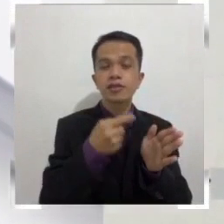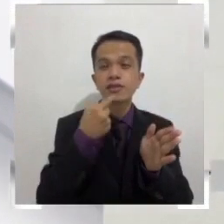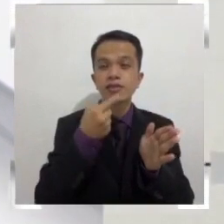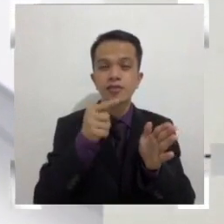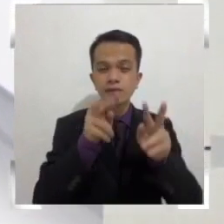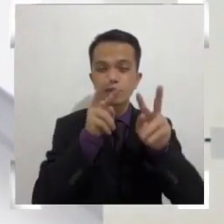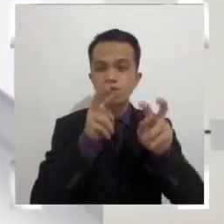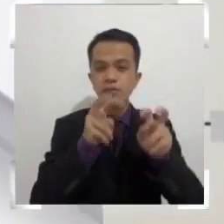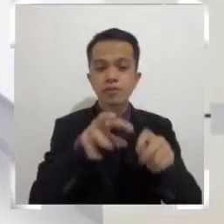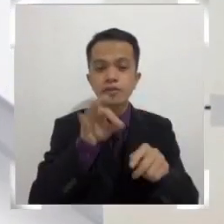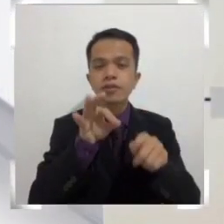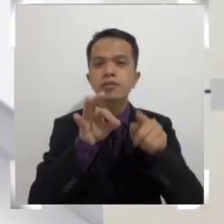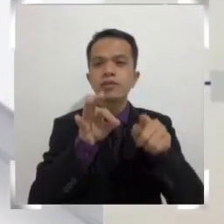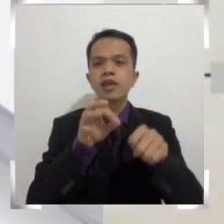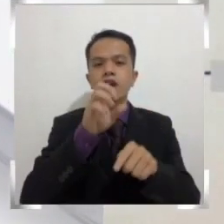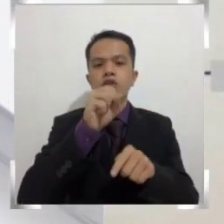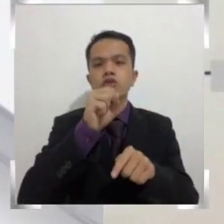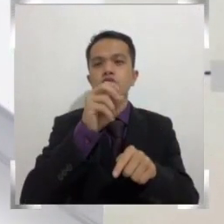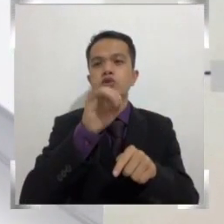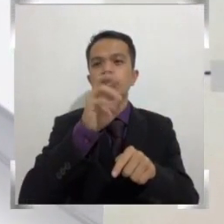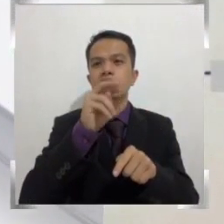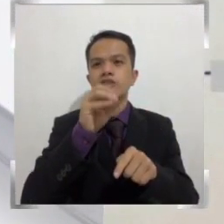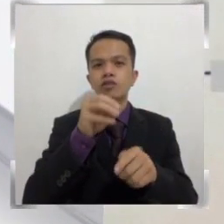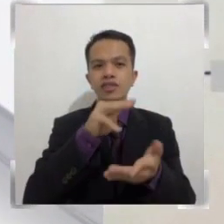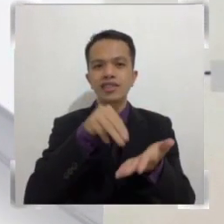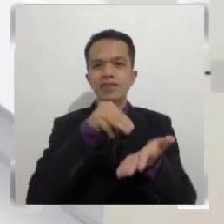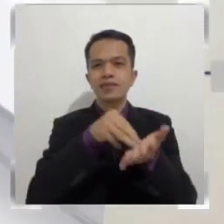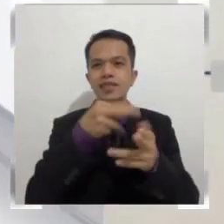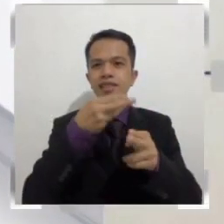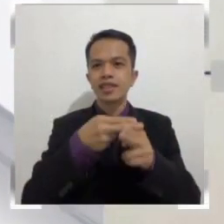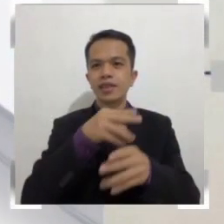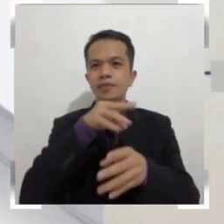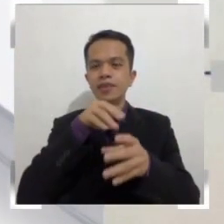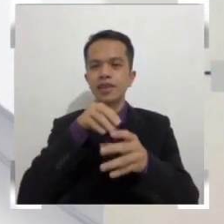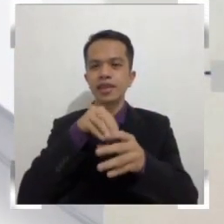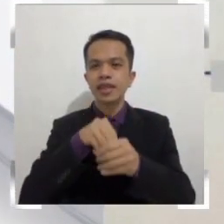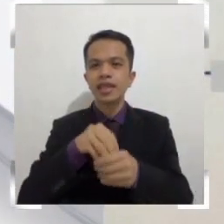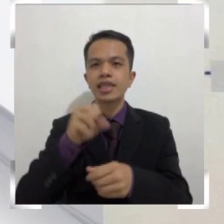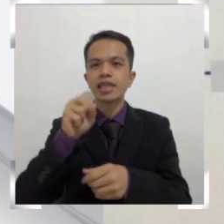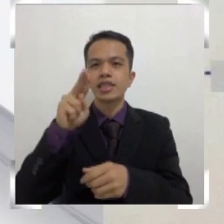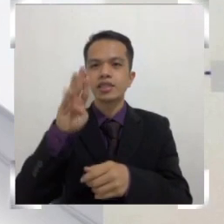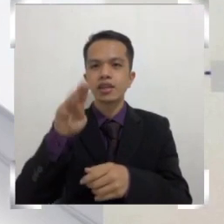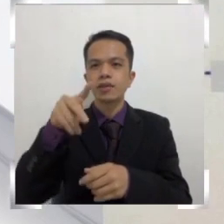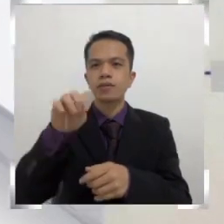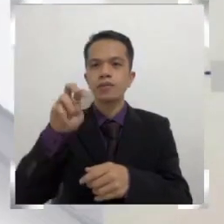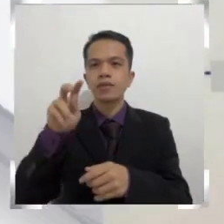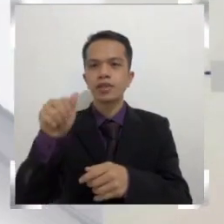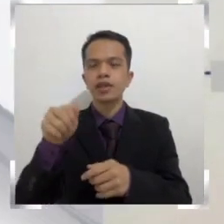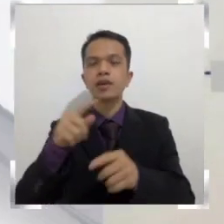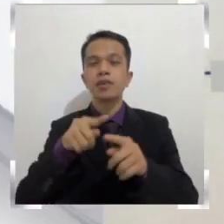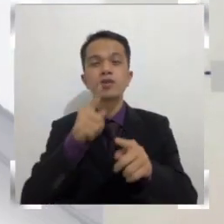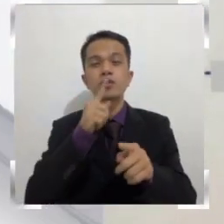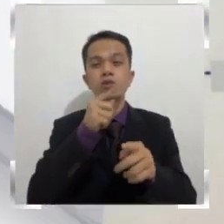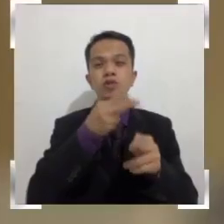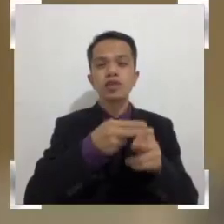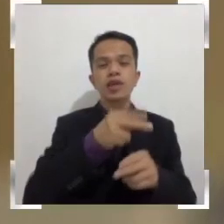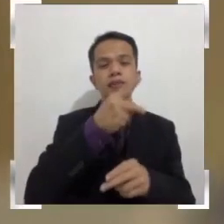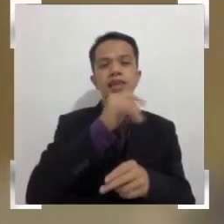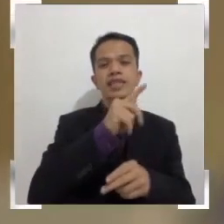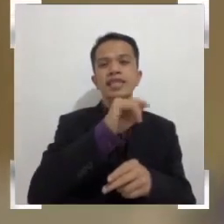na Soriano ang middle name niya sa Sampina. Pero ang tama, Kitalig. Tinama rin kaagad ang